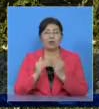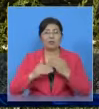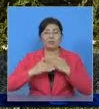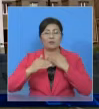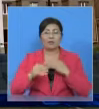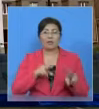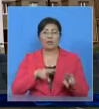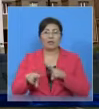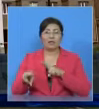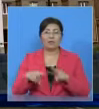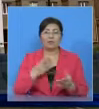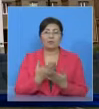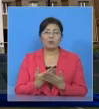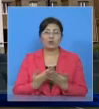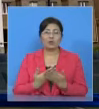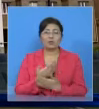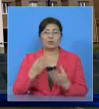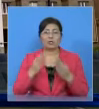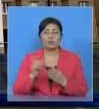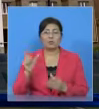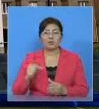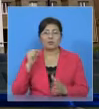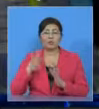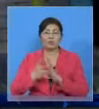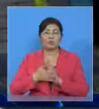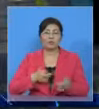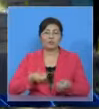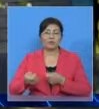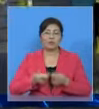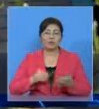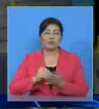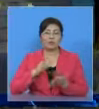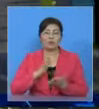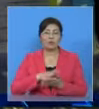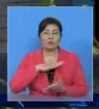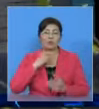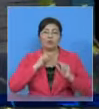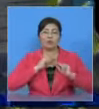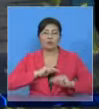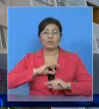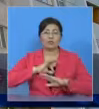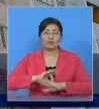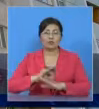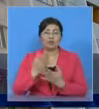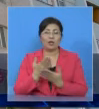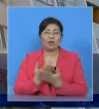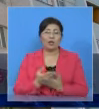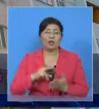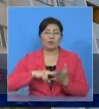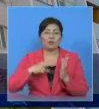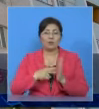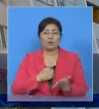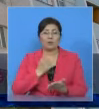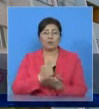қадағалап отырамыз. Бүгінде жаңа жүйені тұрғындарға түсіндіру, басқару нысандарын тіркеу бойынша біршама жұмыс жүріп жатыр. Арнайы жоспар